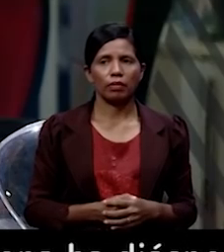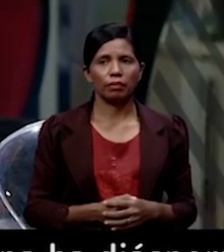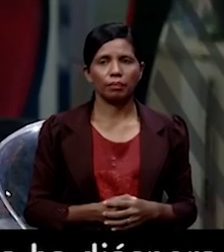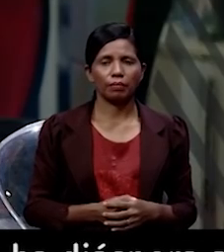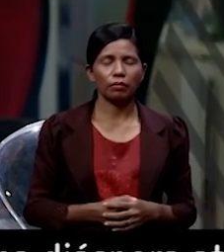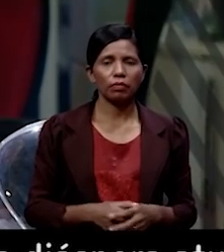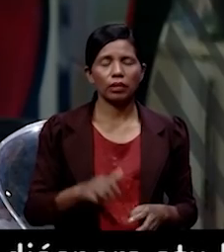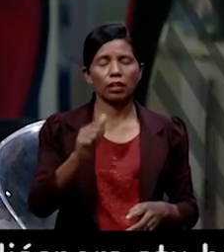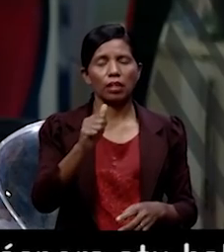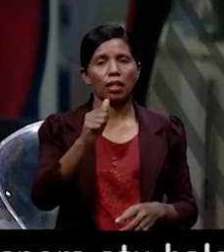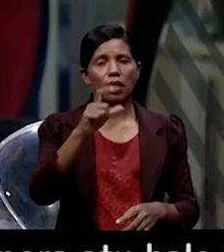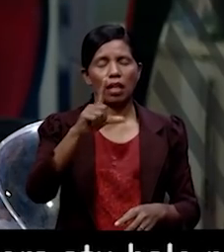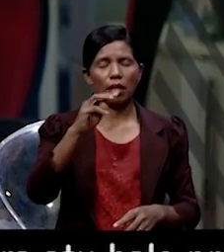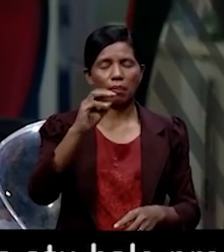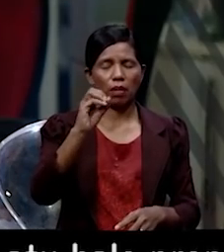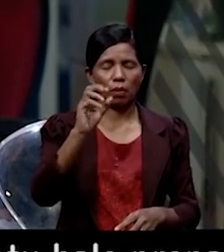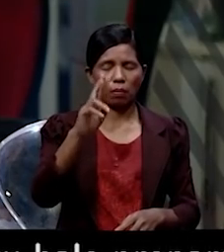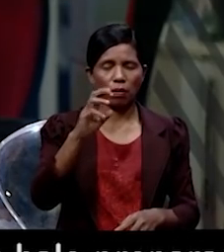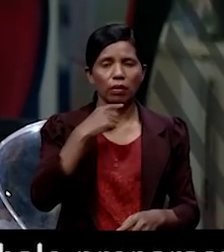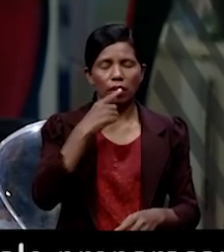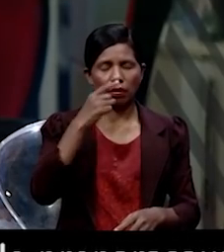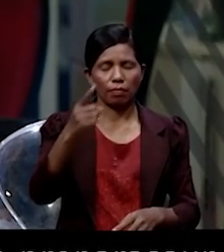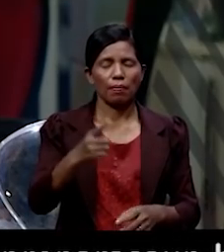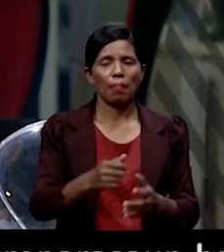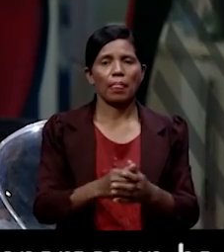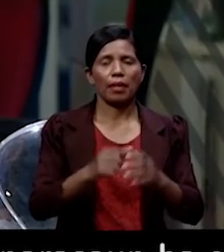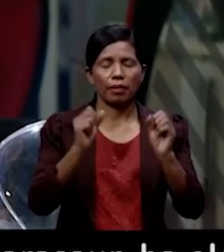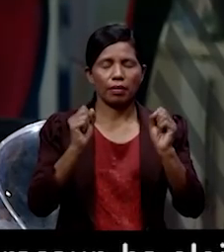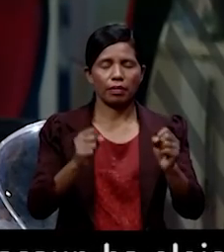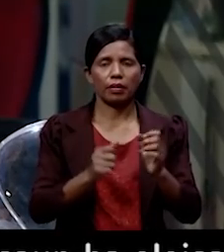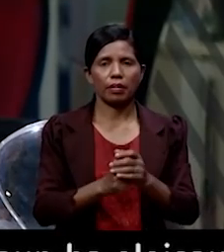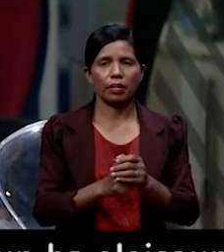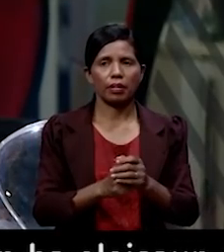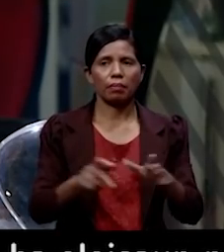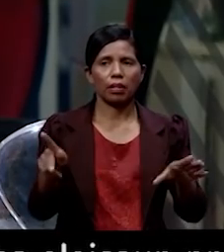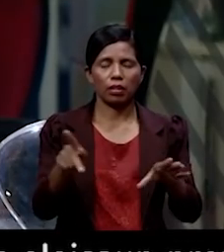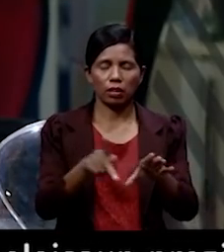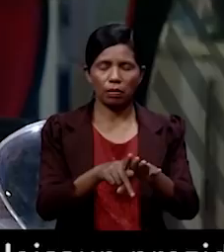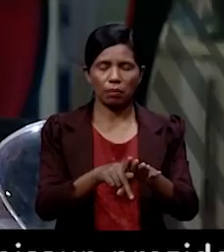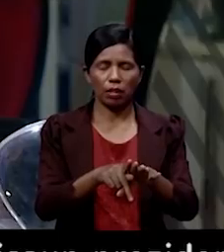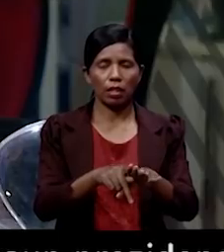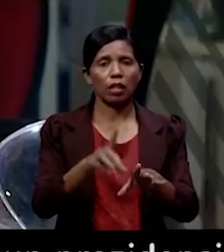Alma Moore considera artista Timor Uang nebe partisipa Expo Dubai ilegal.